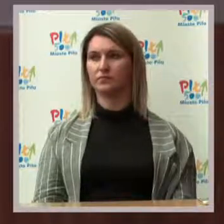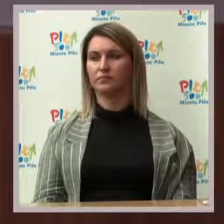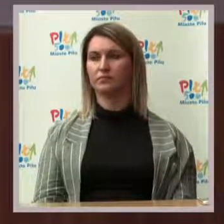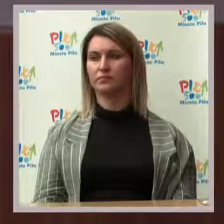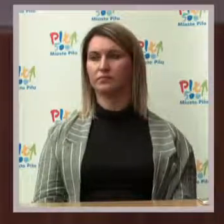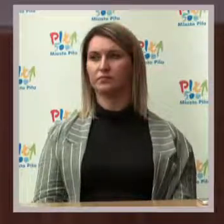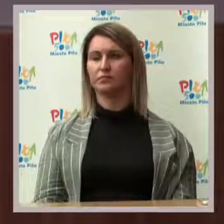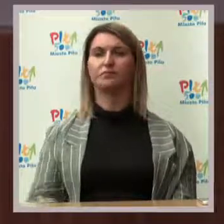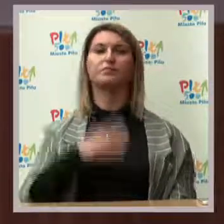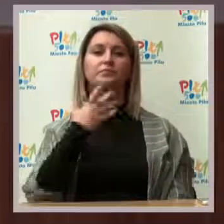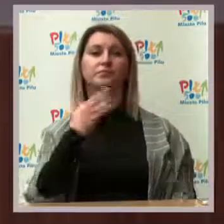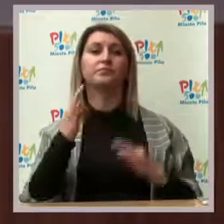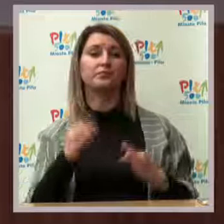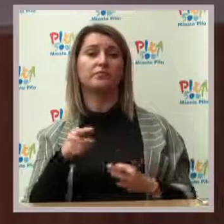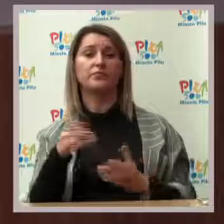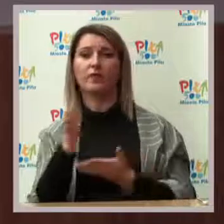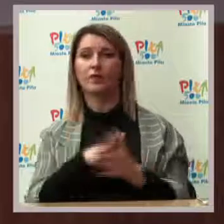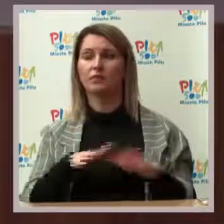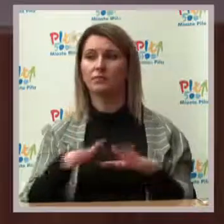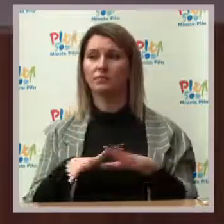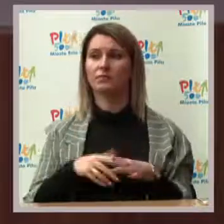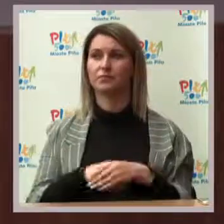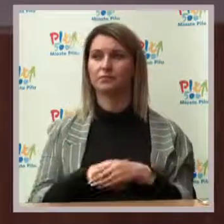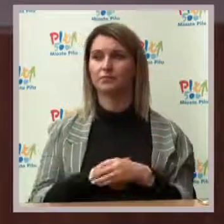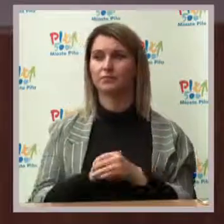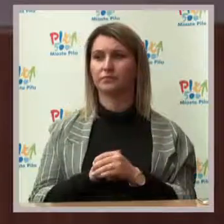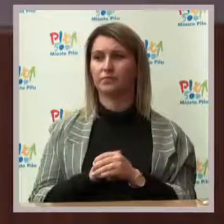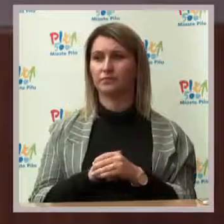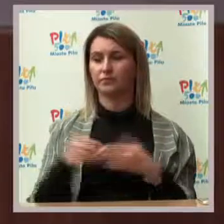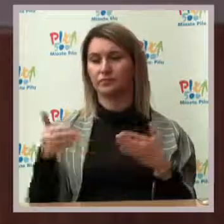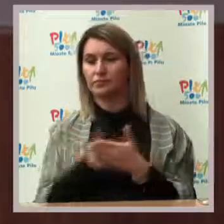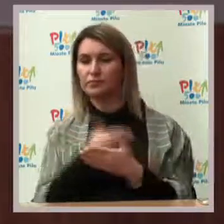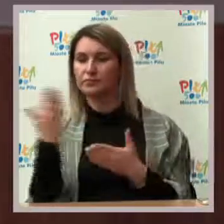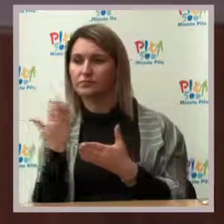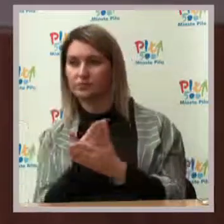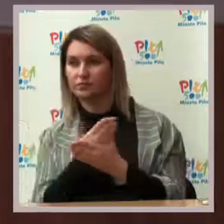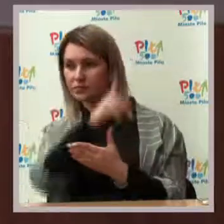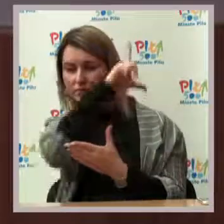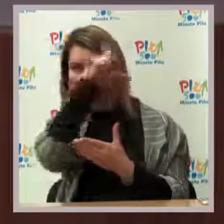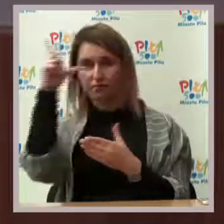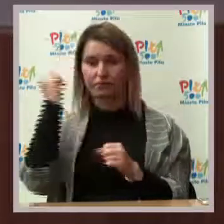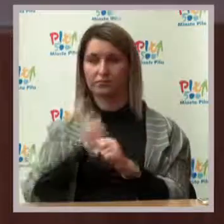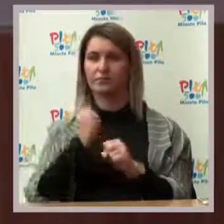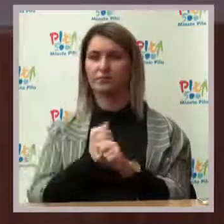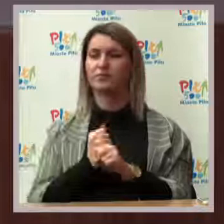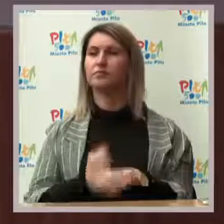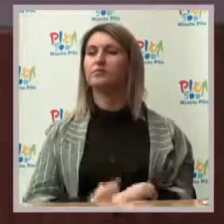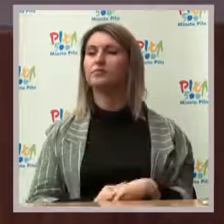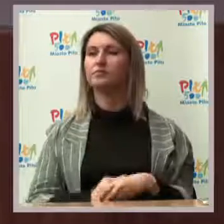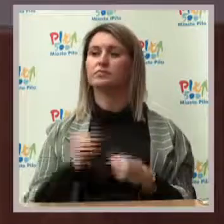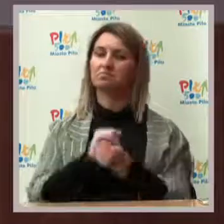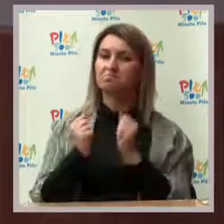Mówimy dzisiaj o terenach inwestycyjnych na tej sesji, bo zmiany planów zagospodarowania w rejonie